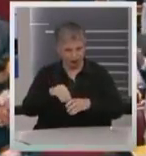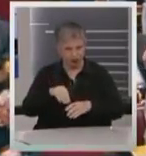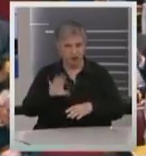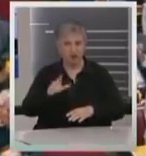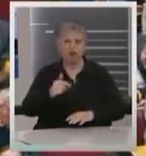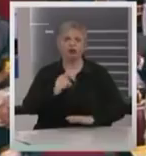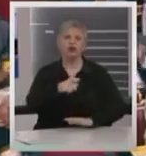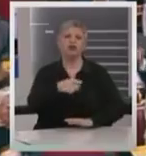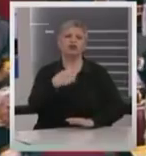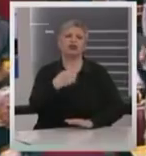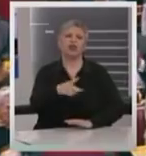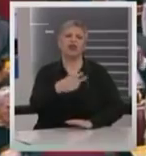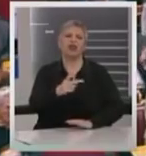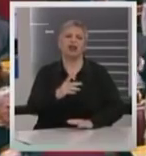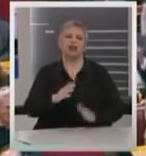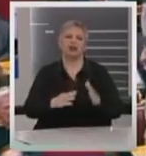Λοιπόν,